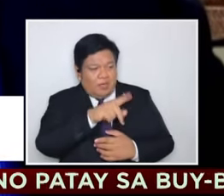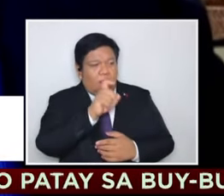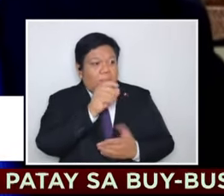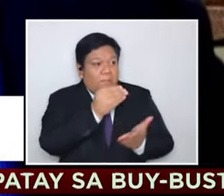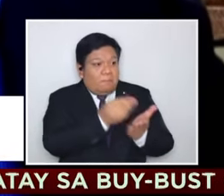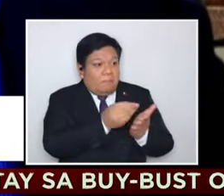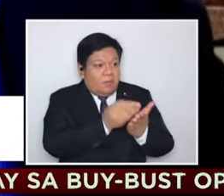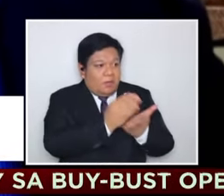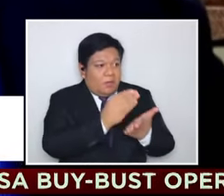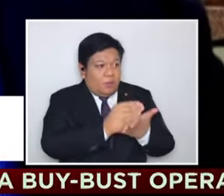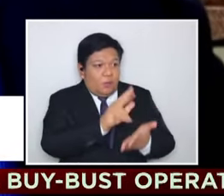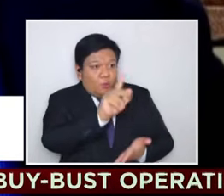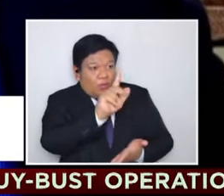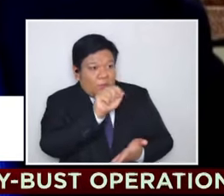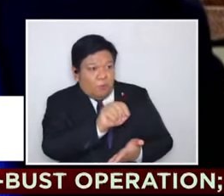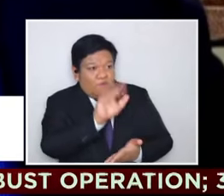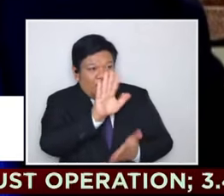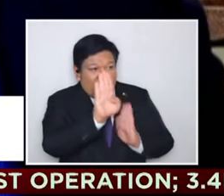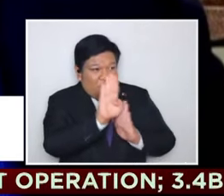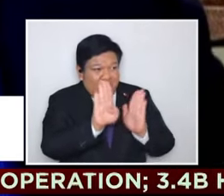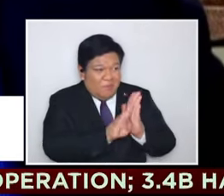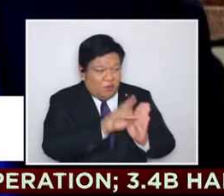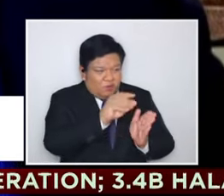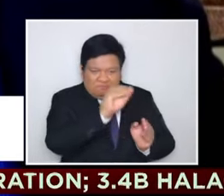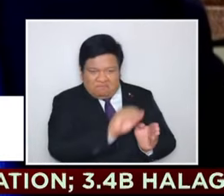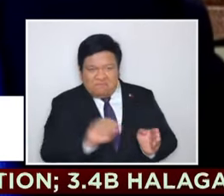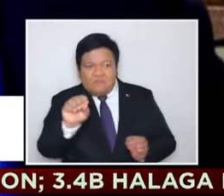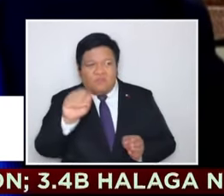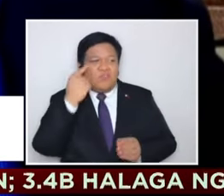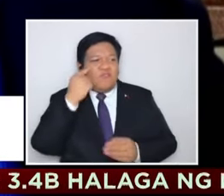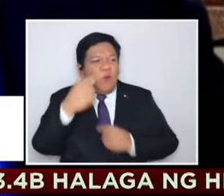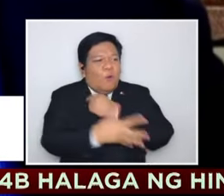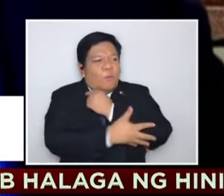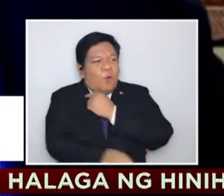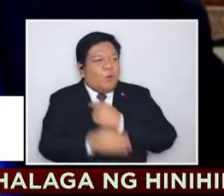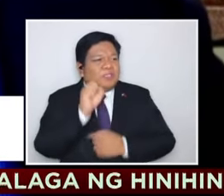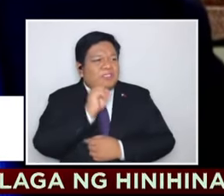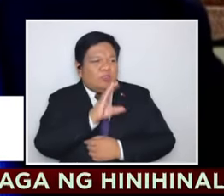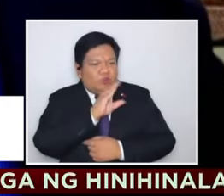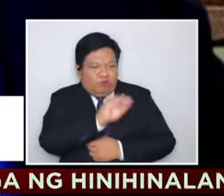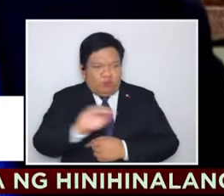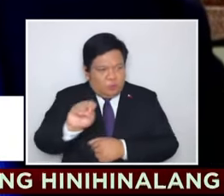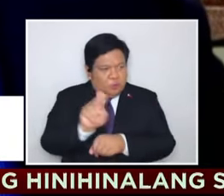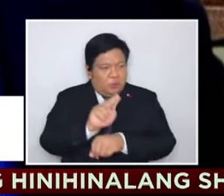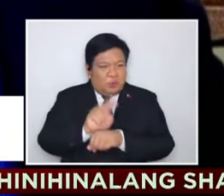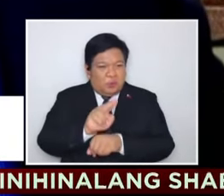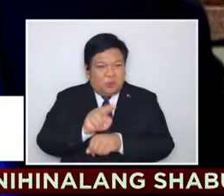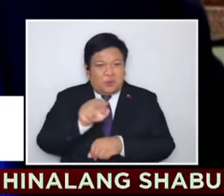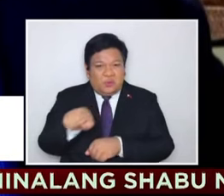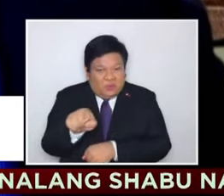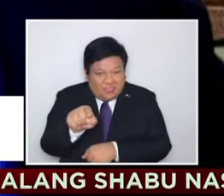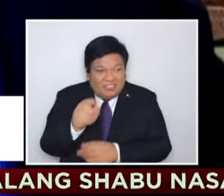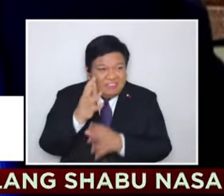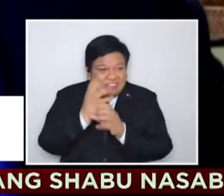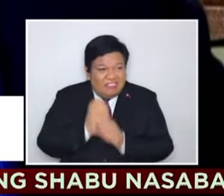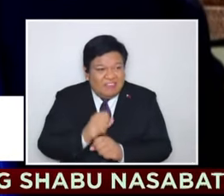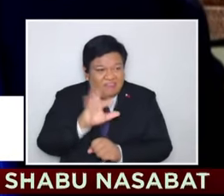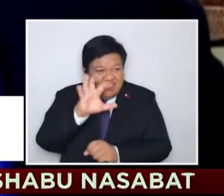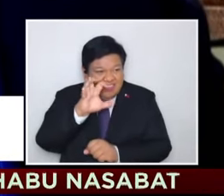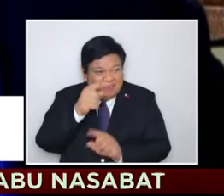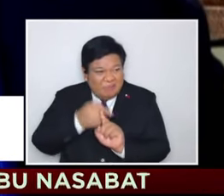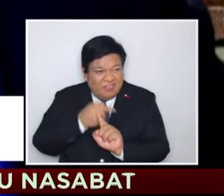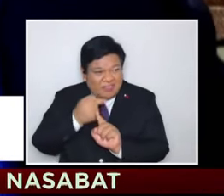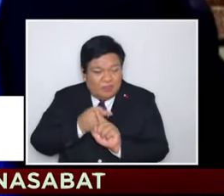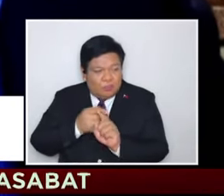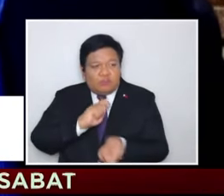billion nang sana ang indigent senior citizens natin, instead of receiving only 500 pesos per month, ay makakuha